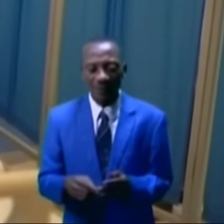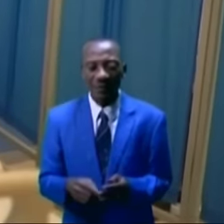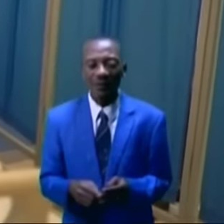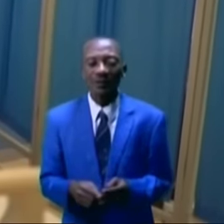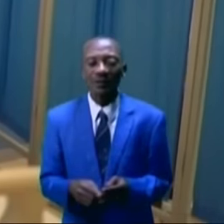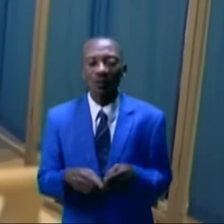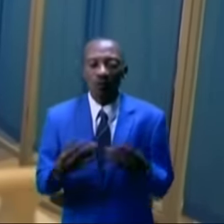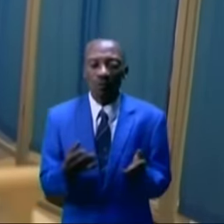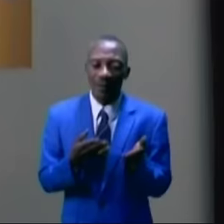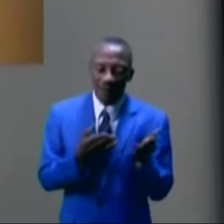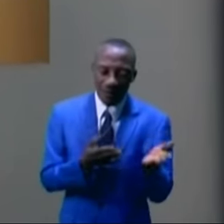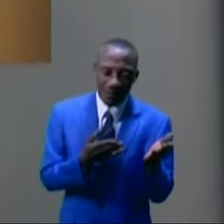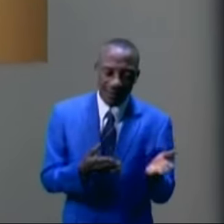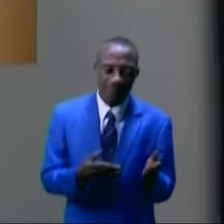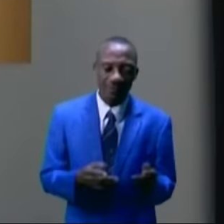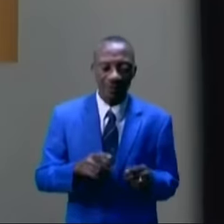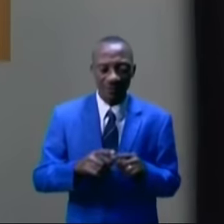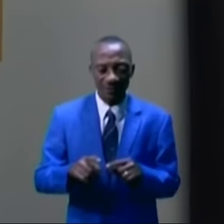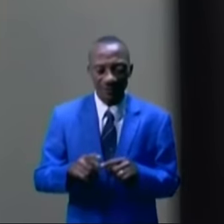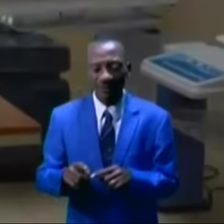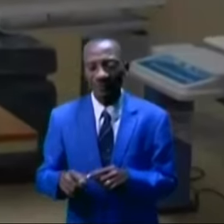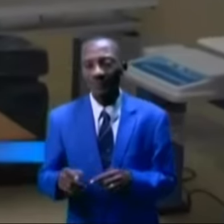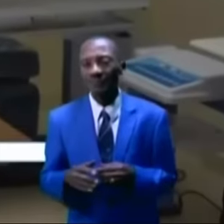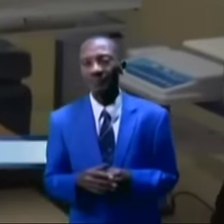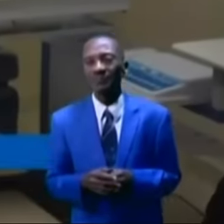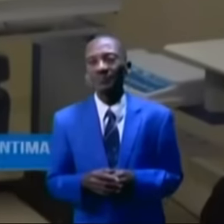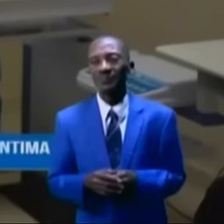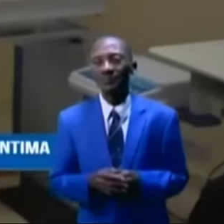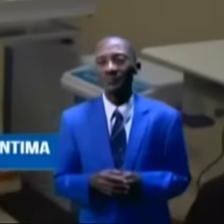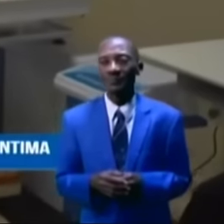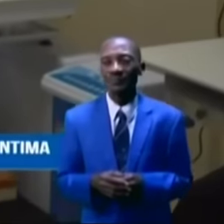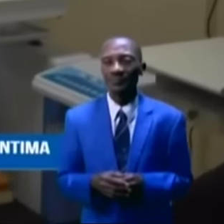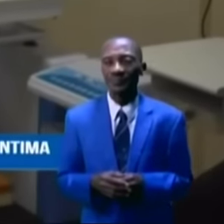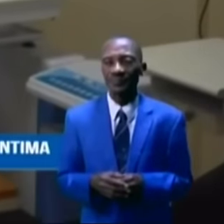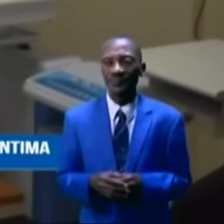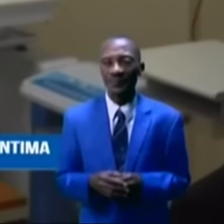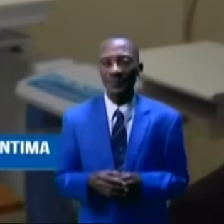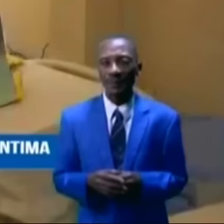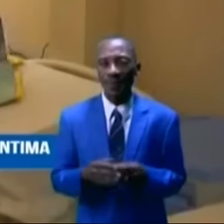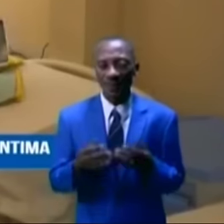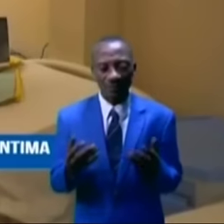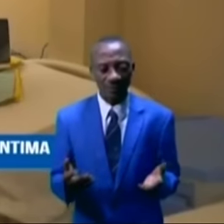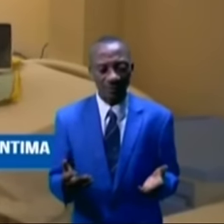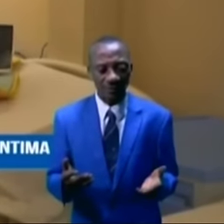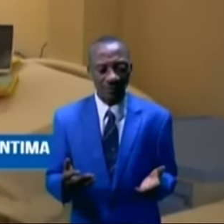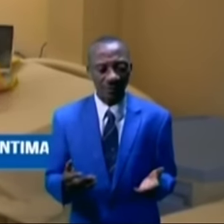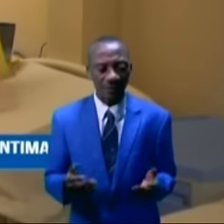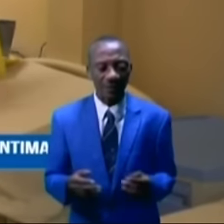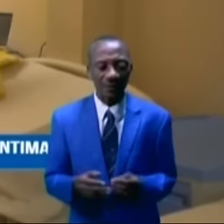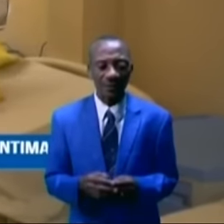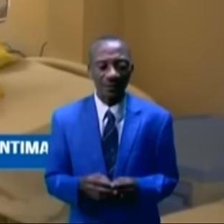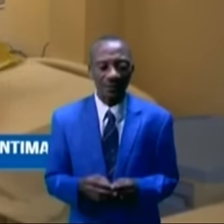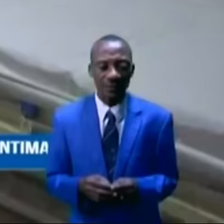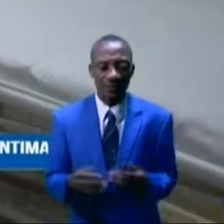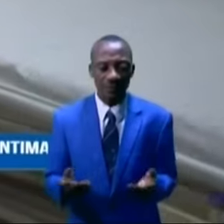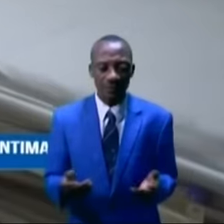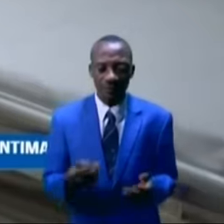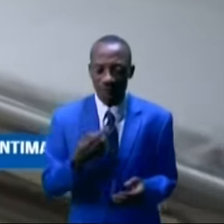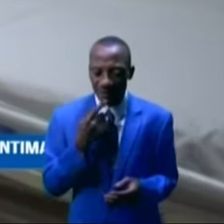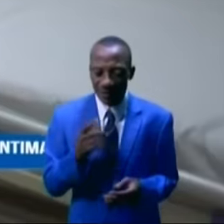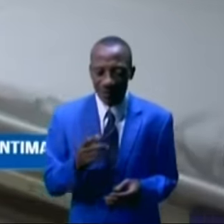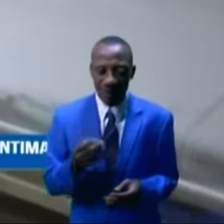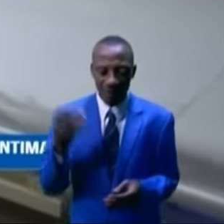malades anémiques depuis le 18 juin 2024. Sa capacité d'accueil est passée de 55 à 120